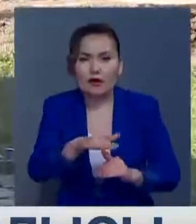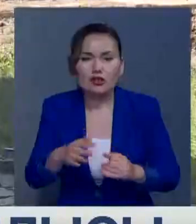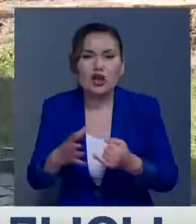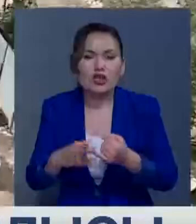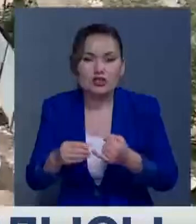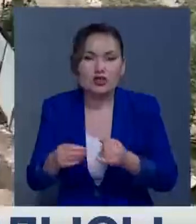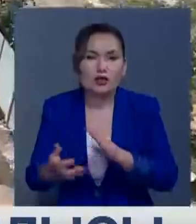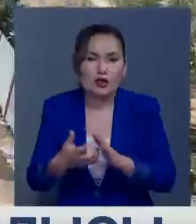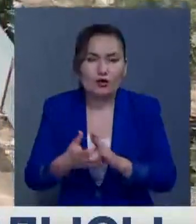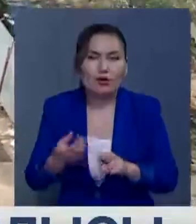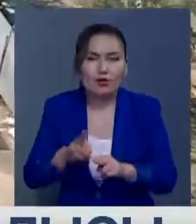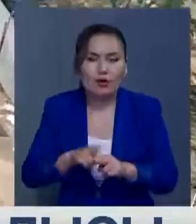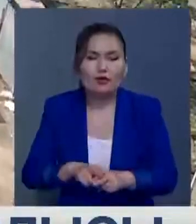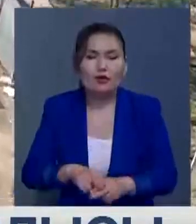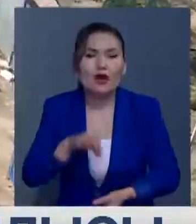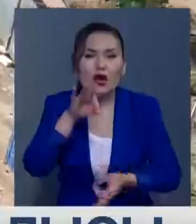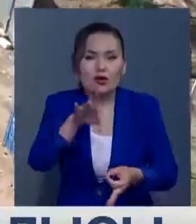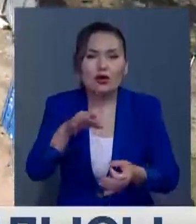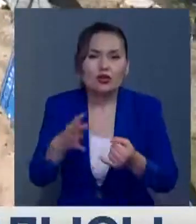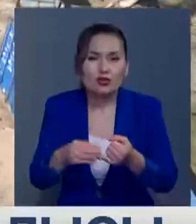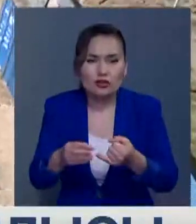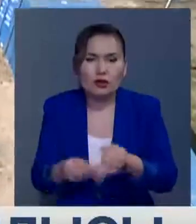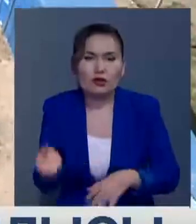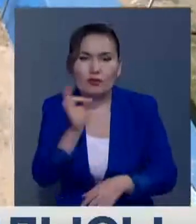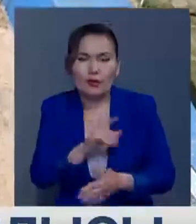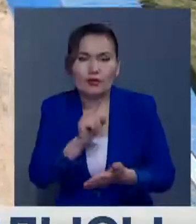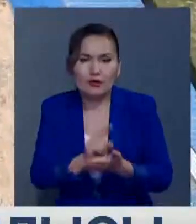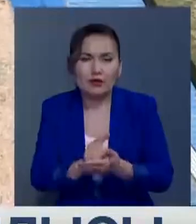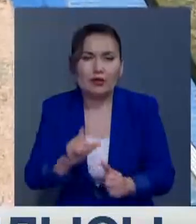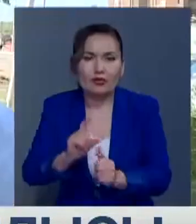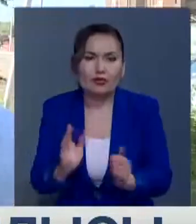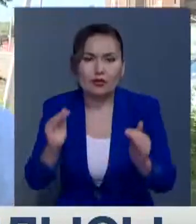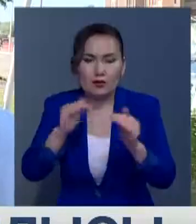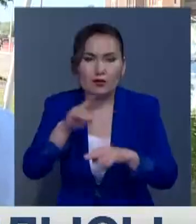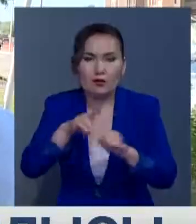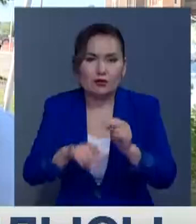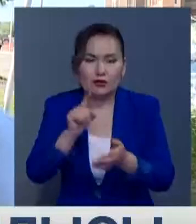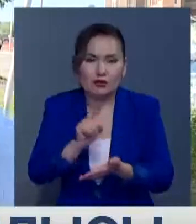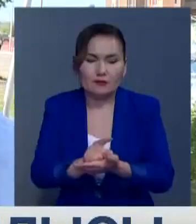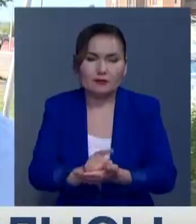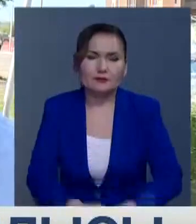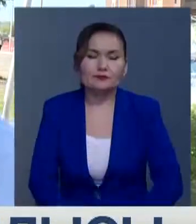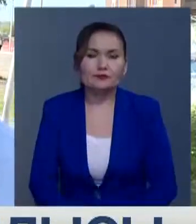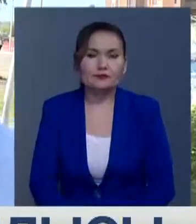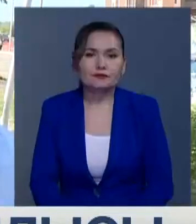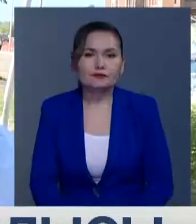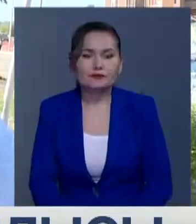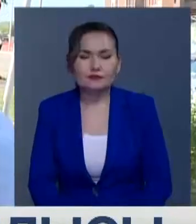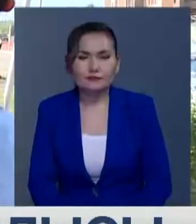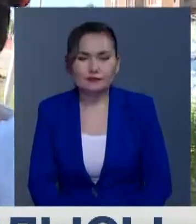олар. Сондықтан бос жер өзге мақсатта қолданылады деп күткен еді. Известное строительство стало, когда уже